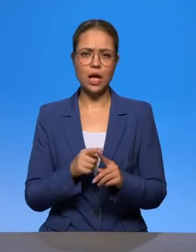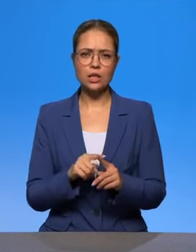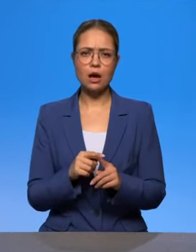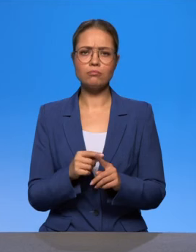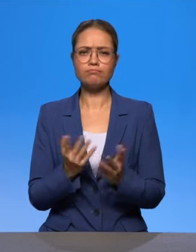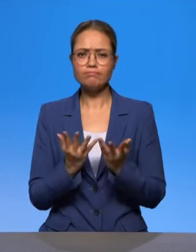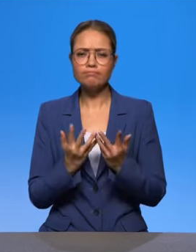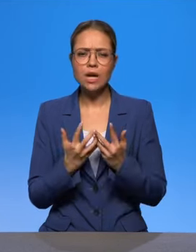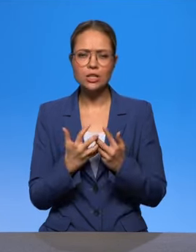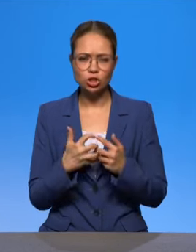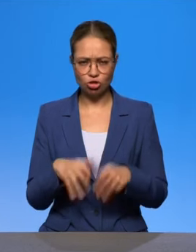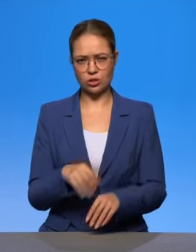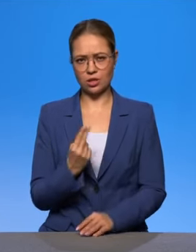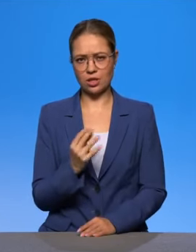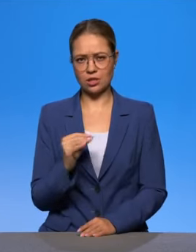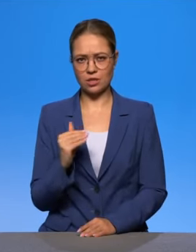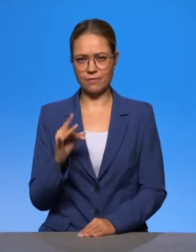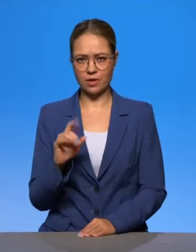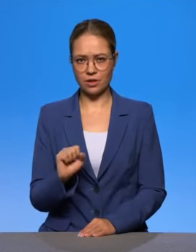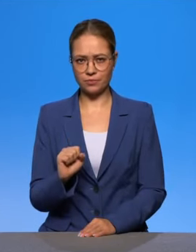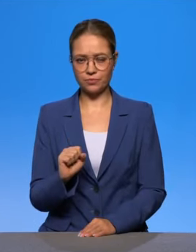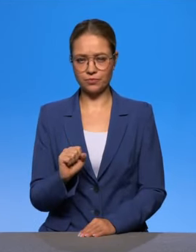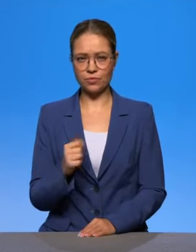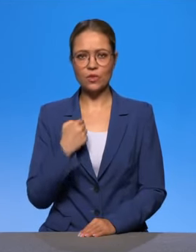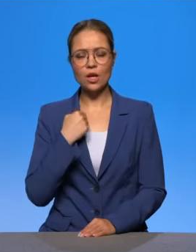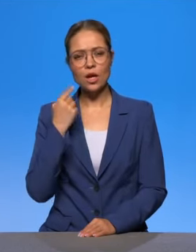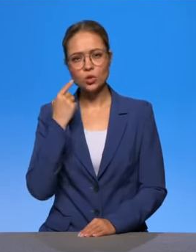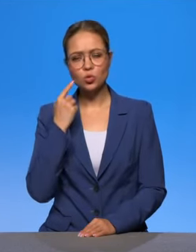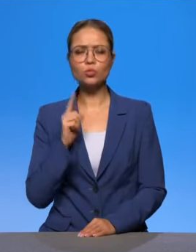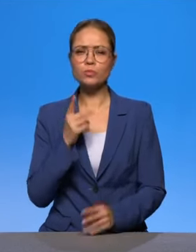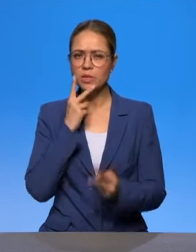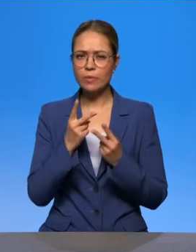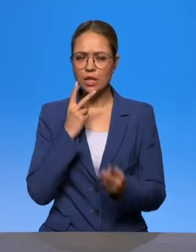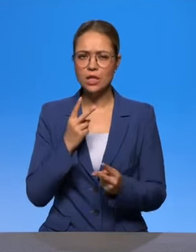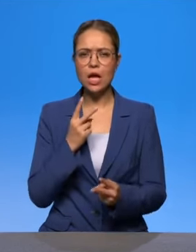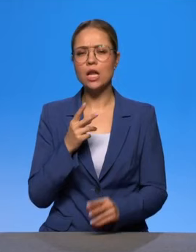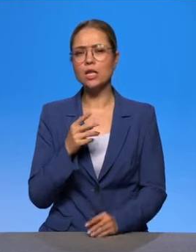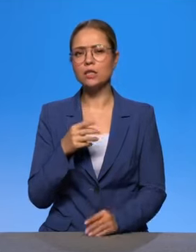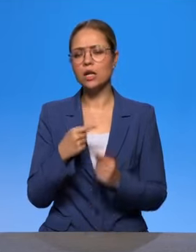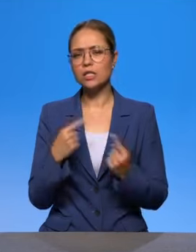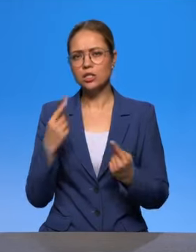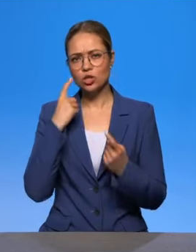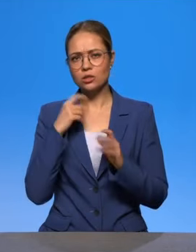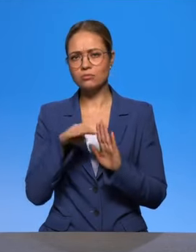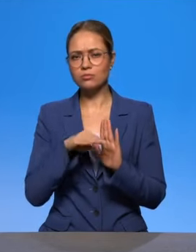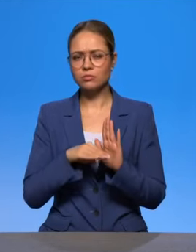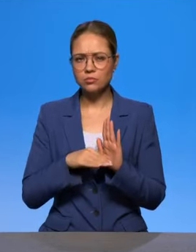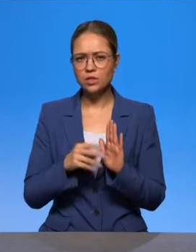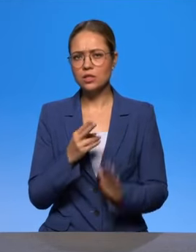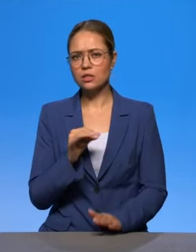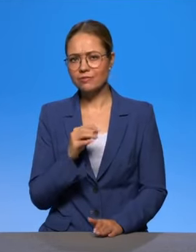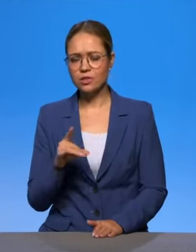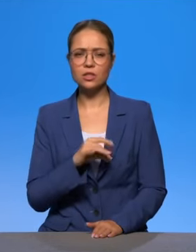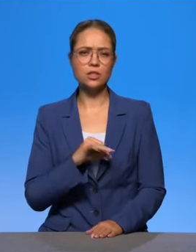просчитанная цифра. Взяли там, я не знаю, цепными индексами, посмотрели, как будет расти экономика.